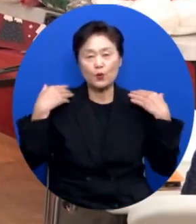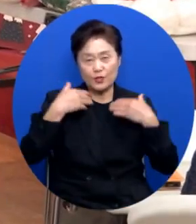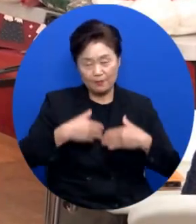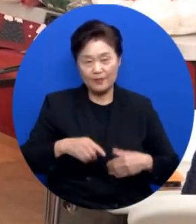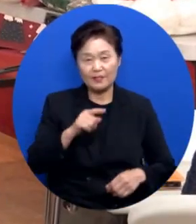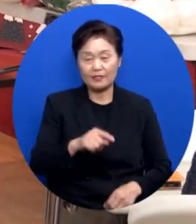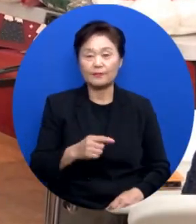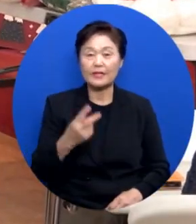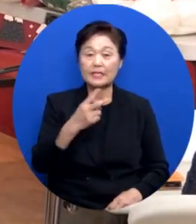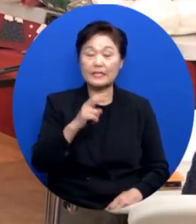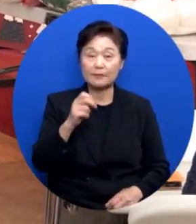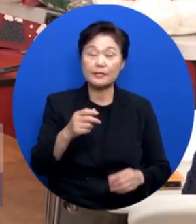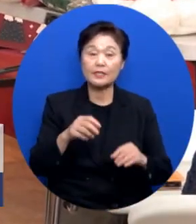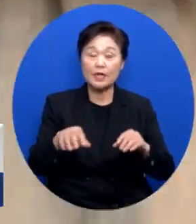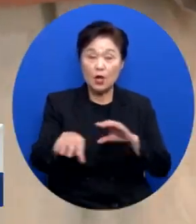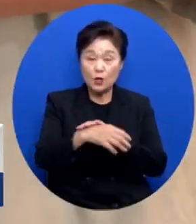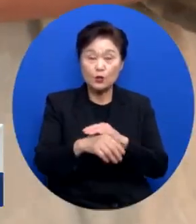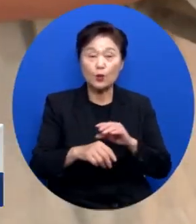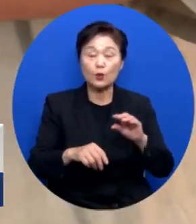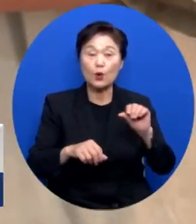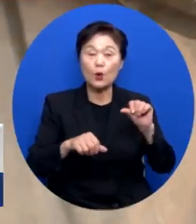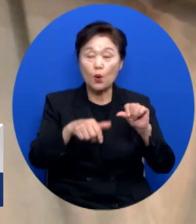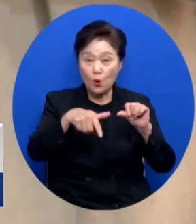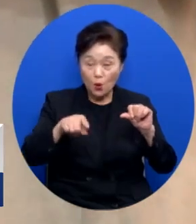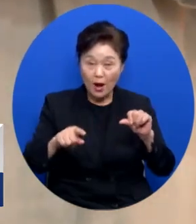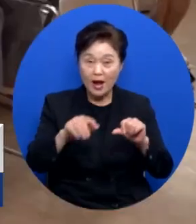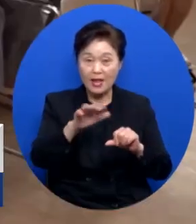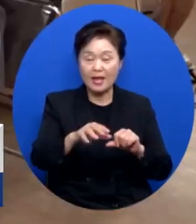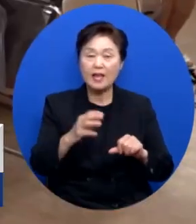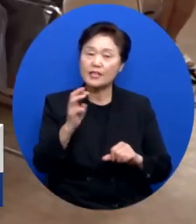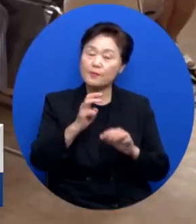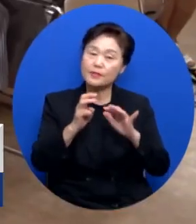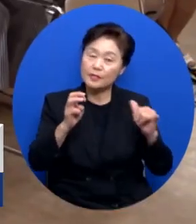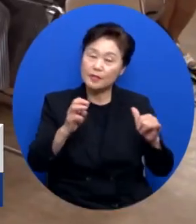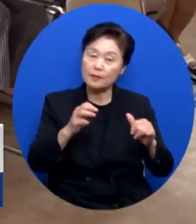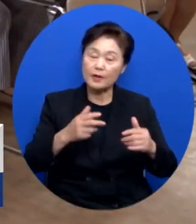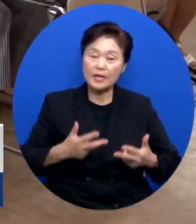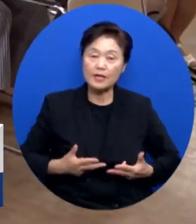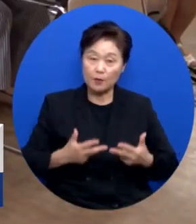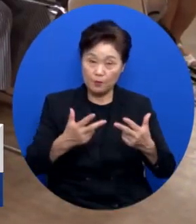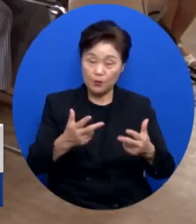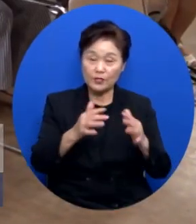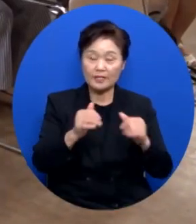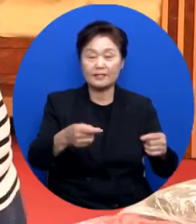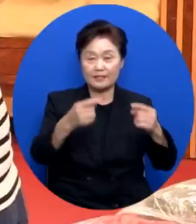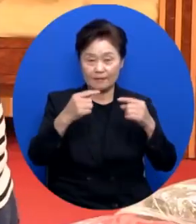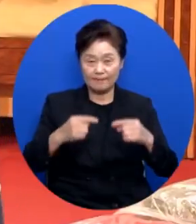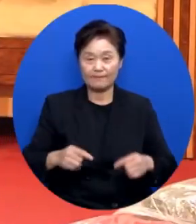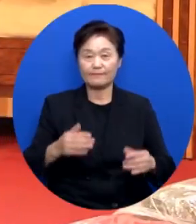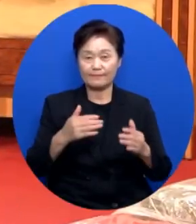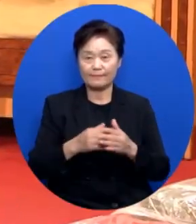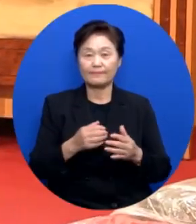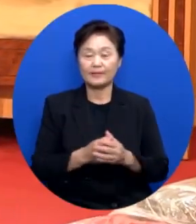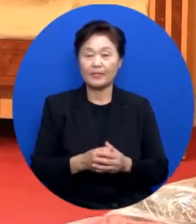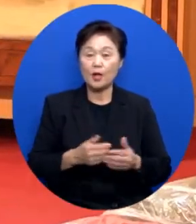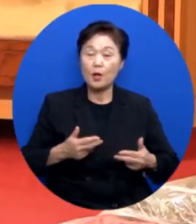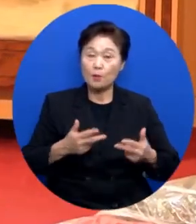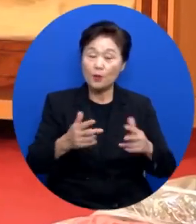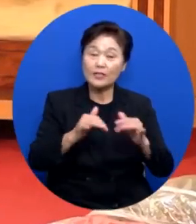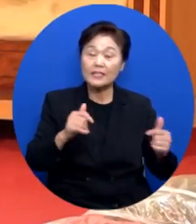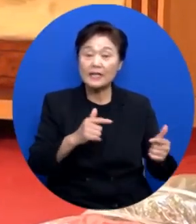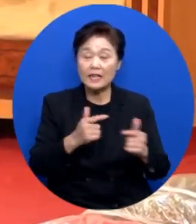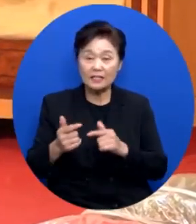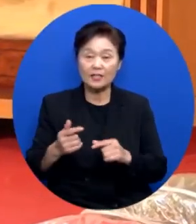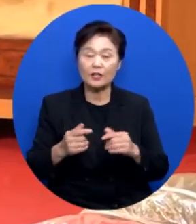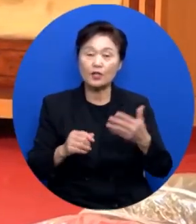2024 종로오가다 서울 트리니팅에는 30여 명의 자원봉사자들이 참여했습니다. 봉사자들은